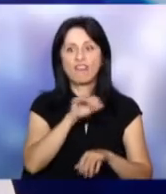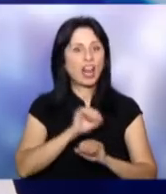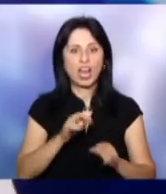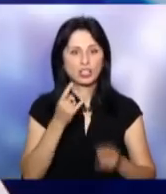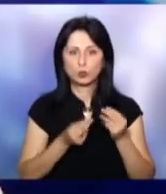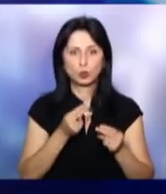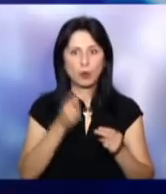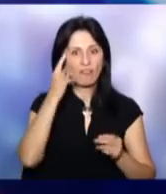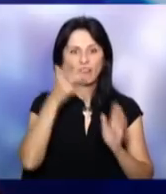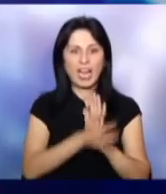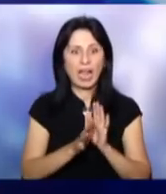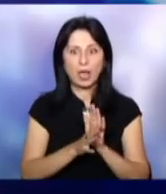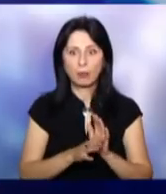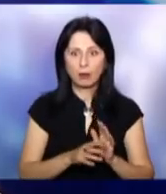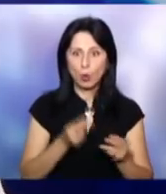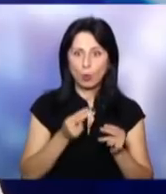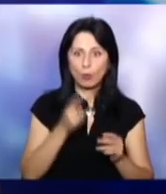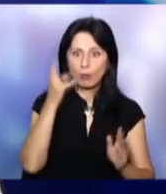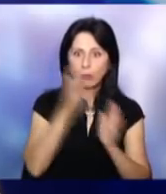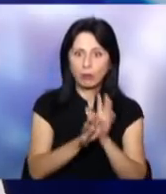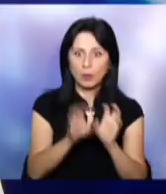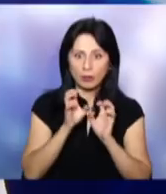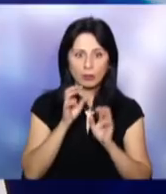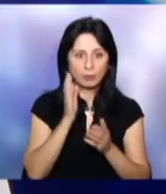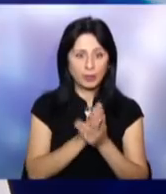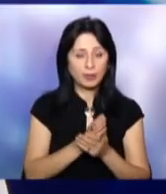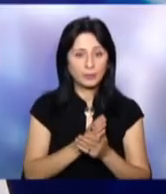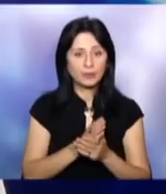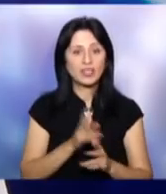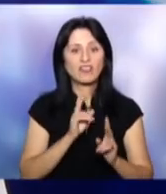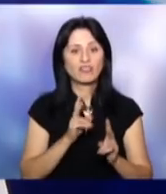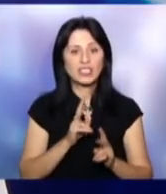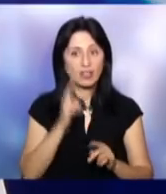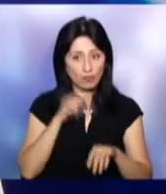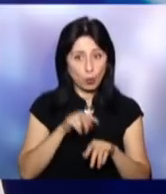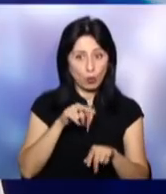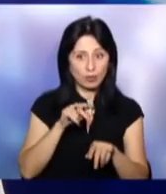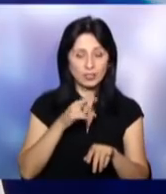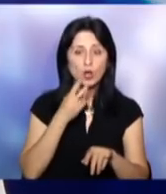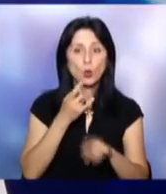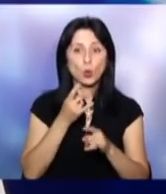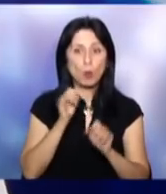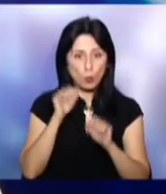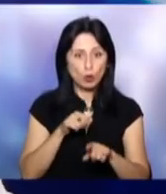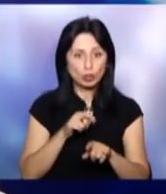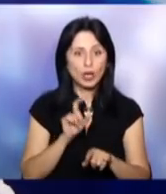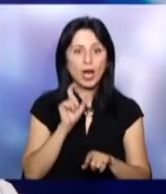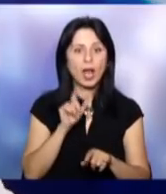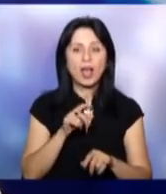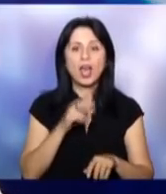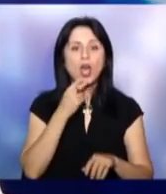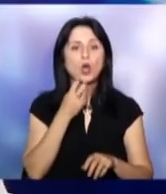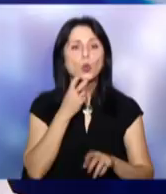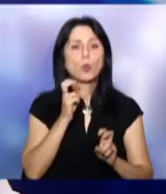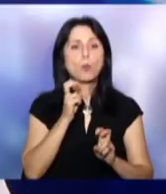შეიძლება ხუმრობა პირდაპირ იგებენ, არა აქვთ ხოლმე მეტაფორული აზროვნება, მაგრამ ვისთანაც ვატყობ, რომ იუმორის გრძნობა არ ღალატობს, იუმორი ერთ-ერთი